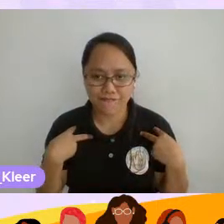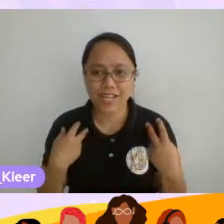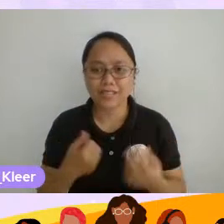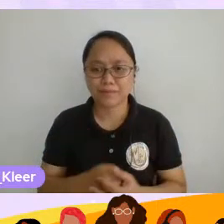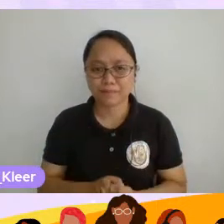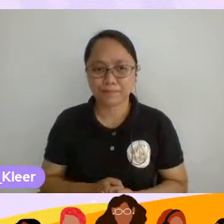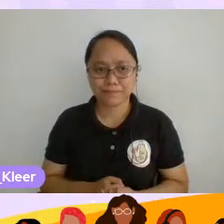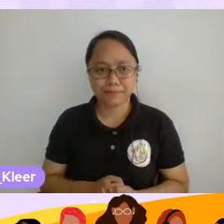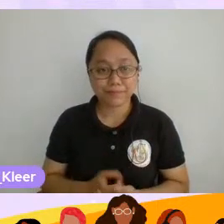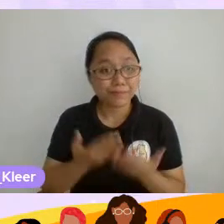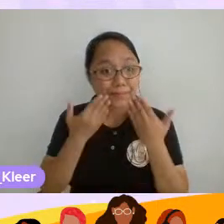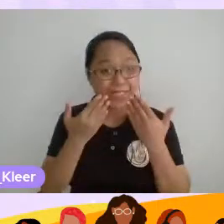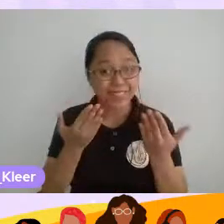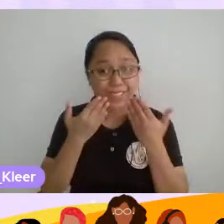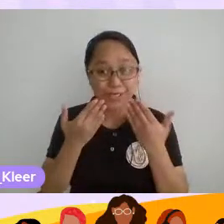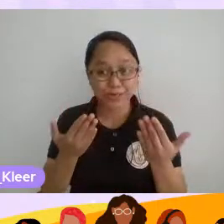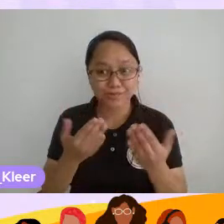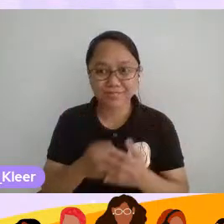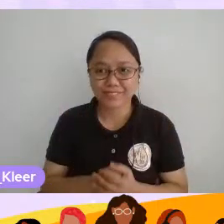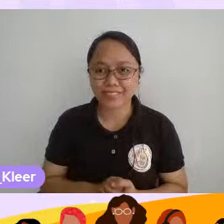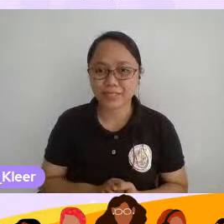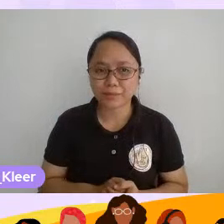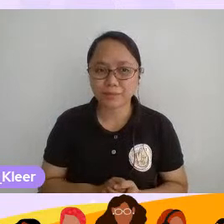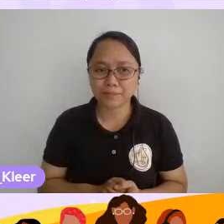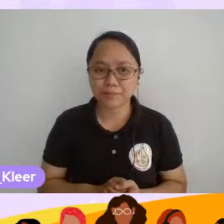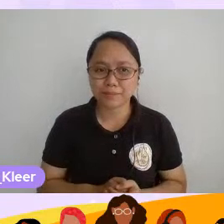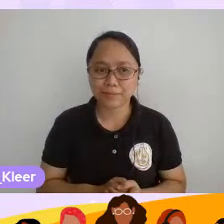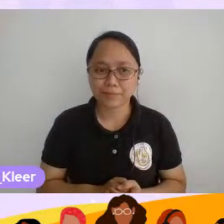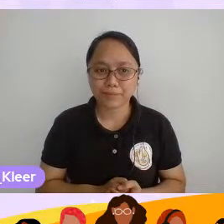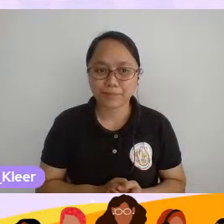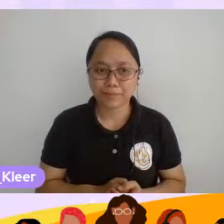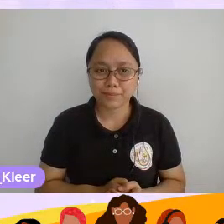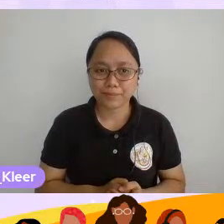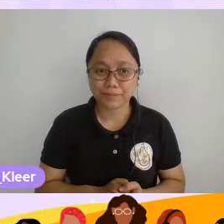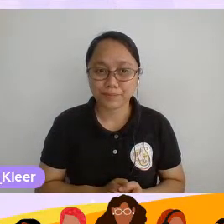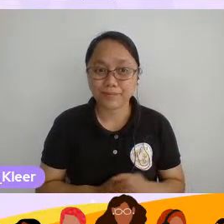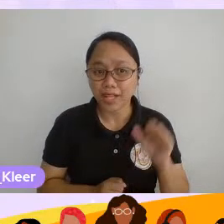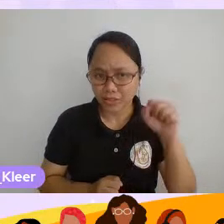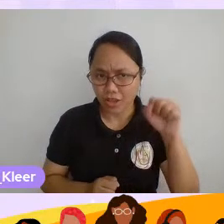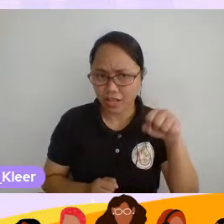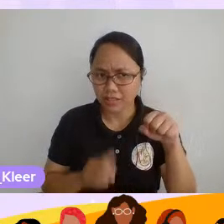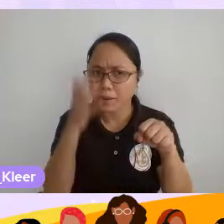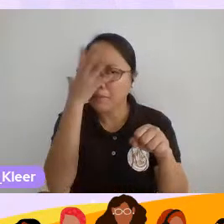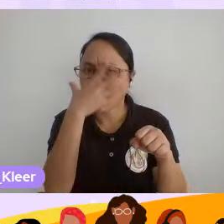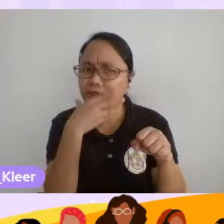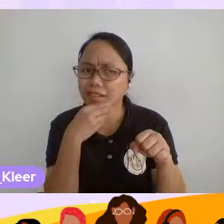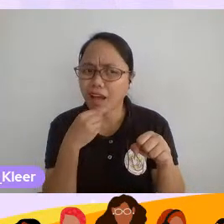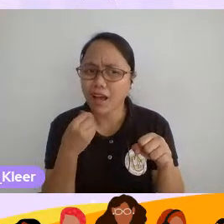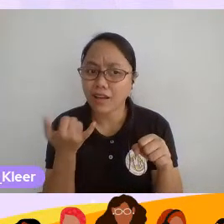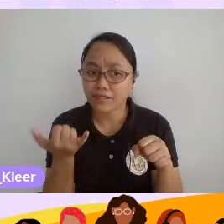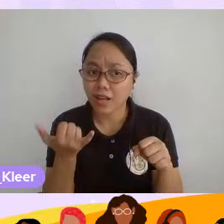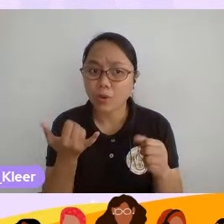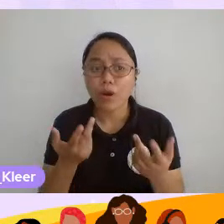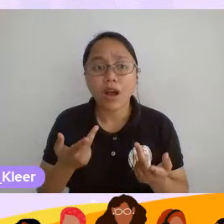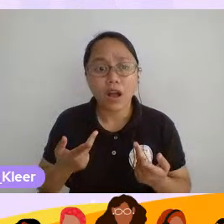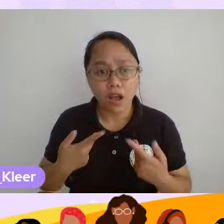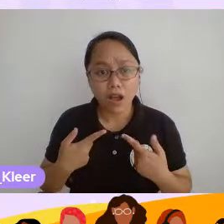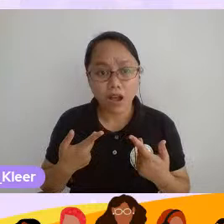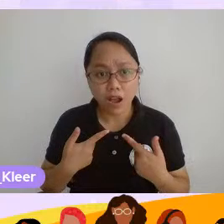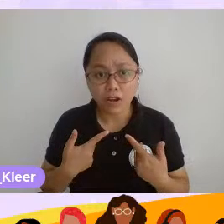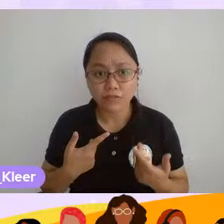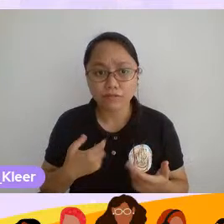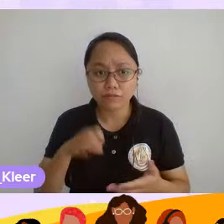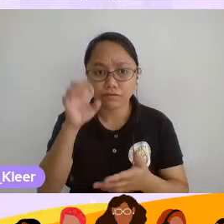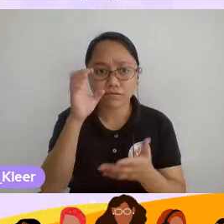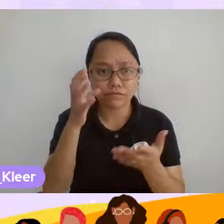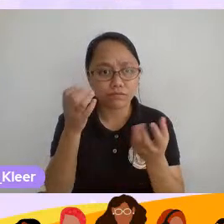Thank you po. Can I add to that? Oo. Yes po. Oo, alam mo, yes, ang kagandahan ngayon, ang gobyerno po, iba-ibang ahensya, napakarami po